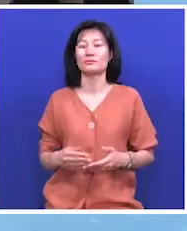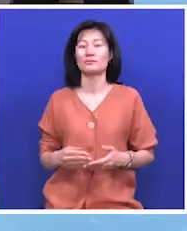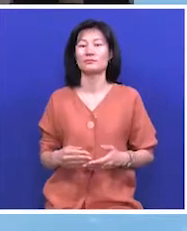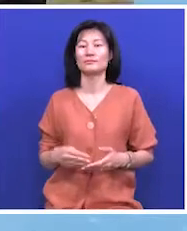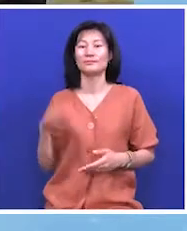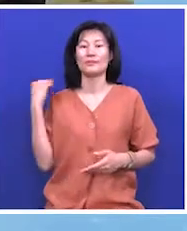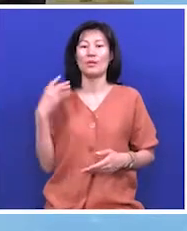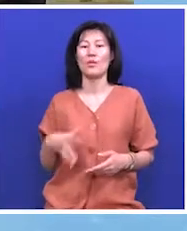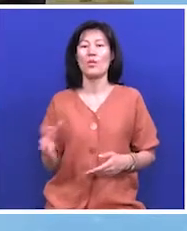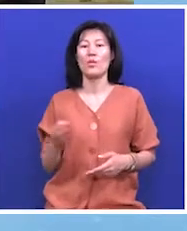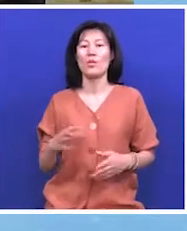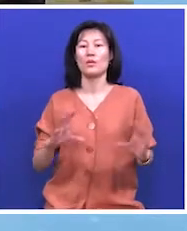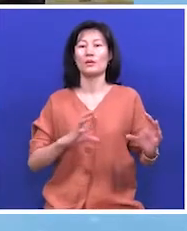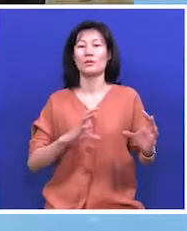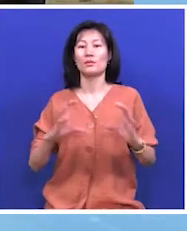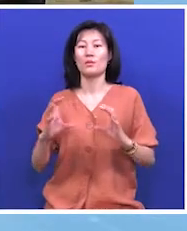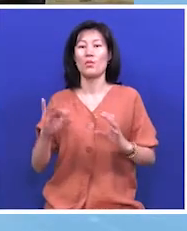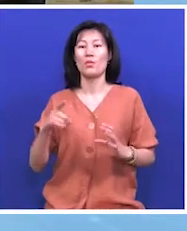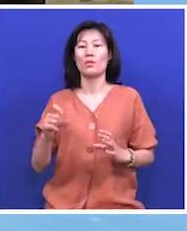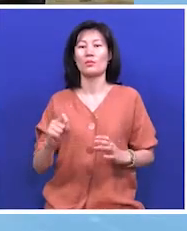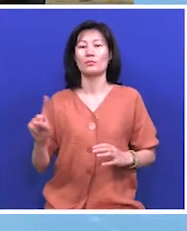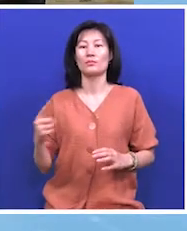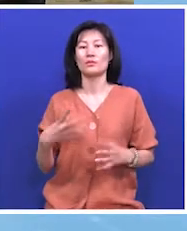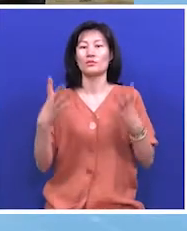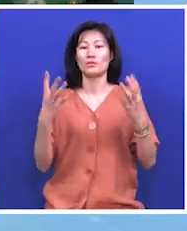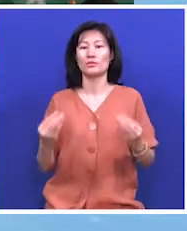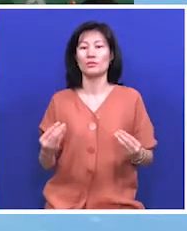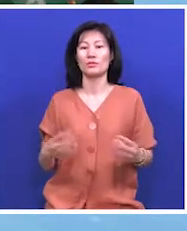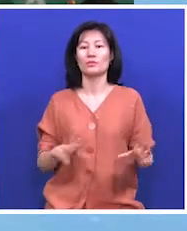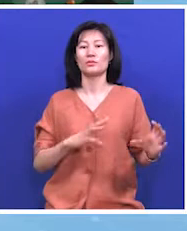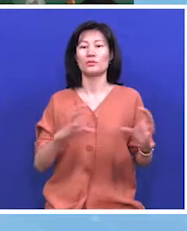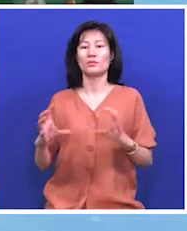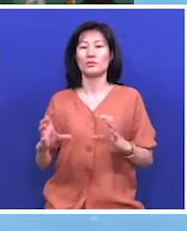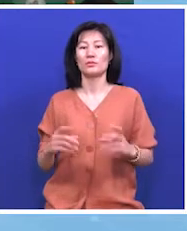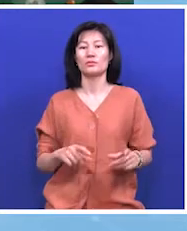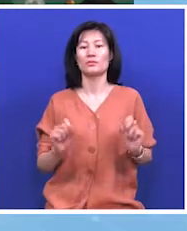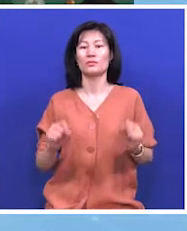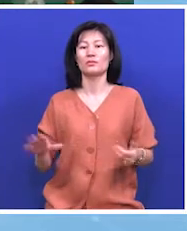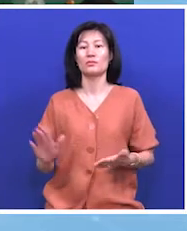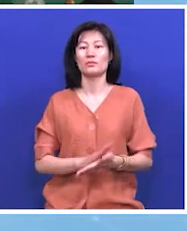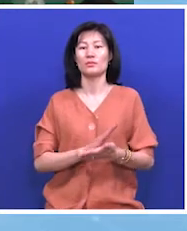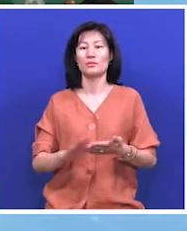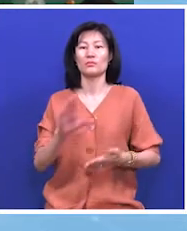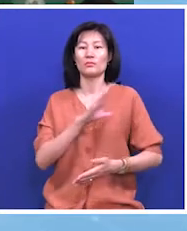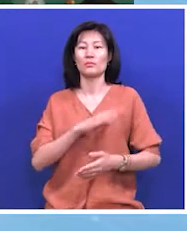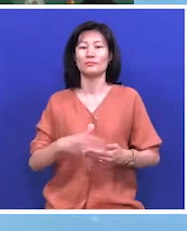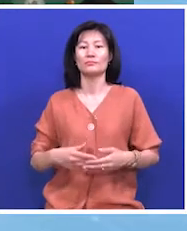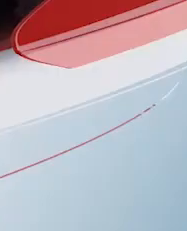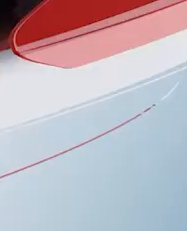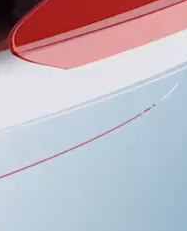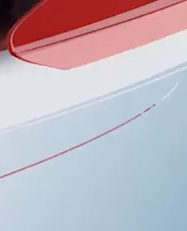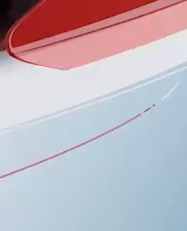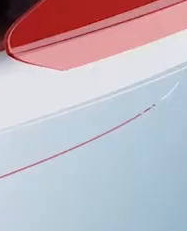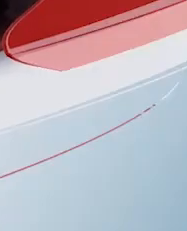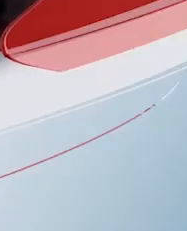жеткізеді. Түркістандағы қоғамдық көліктер ораза айттың алғашқы күнінде жолаушыларды діттеген жеріне тегін жеткізбек.